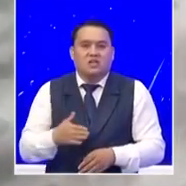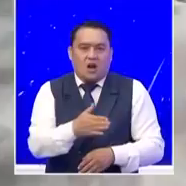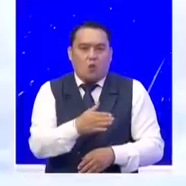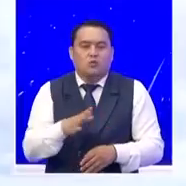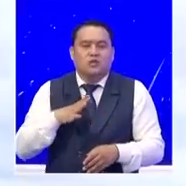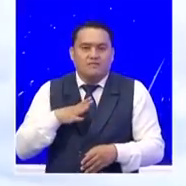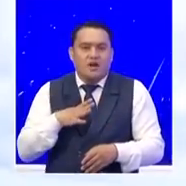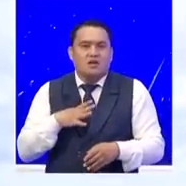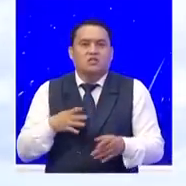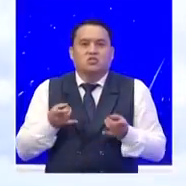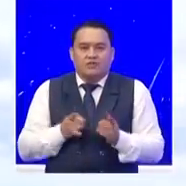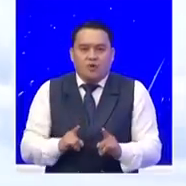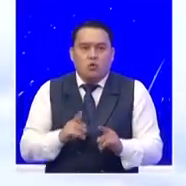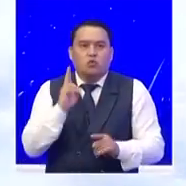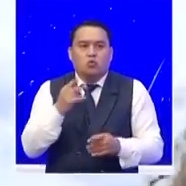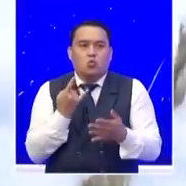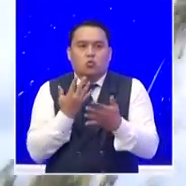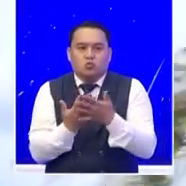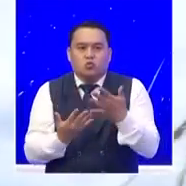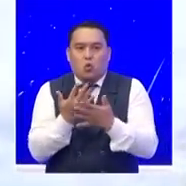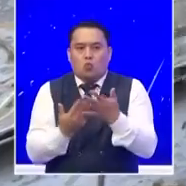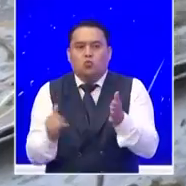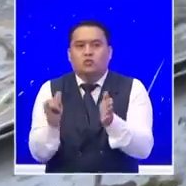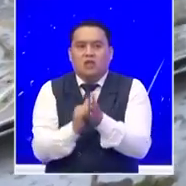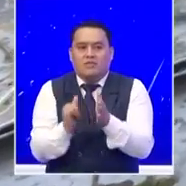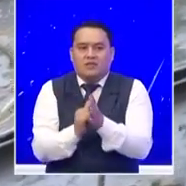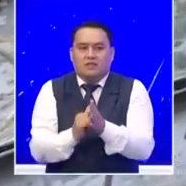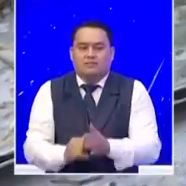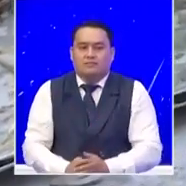охрана усилена, однако сети кто-то уже успел закинуть.